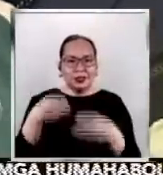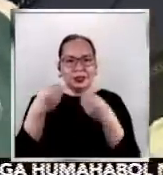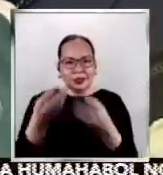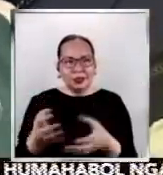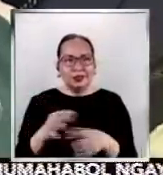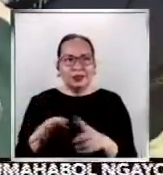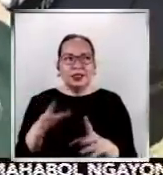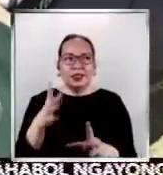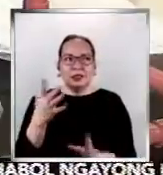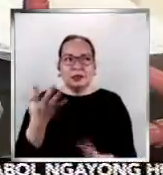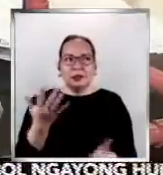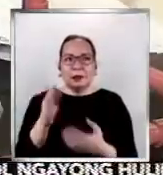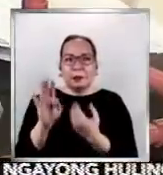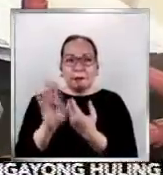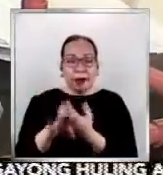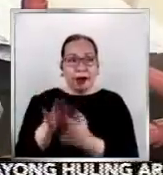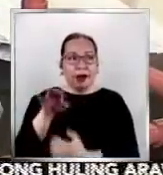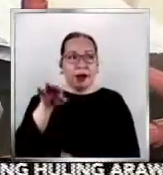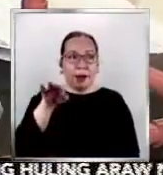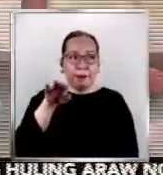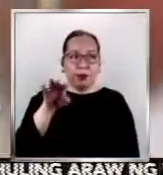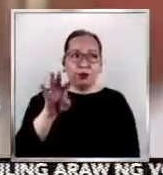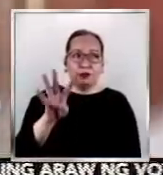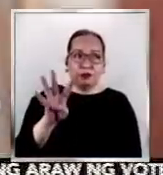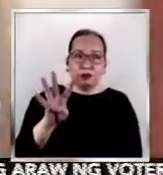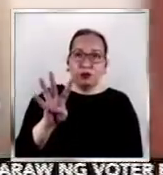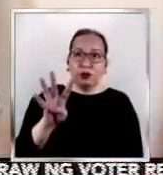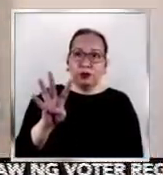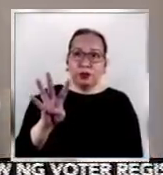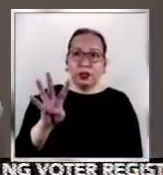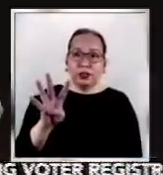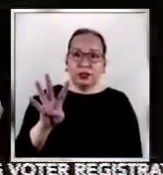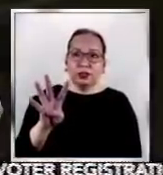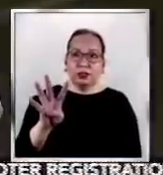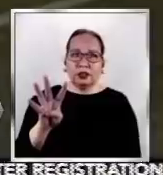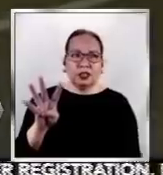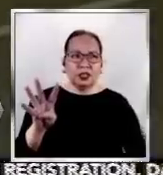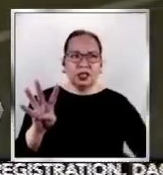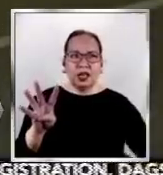alas 4 ng hapon. Pero hanggang alas 5 lang ang voter registration.